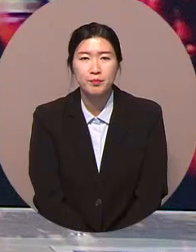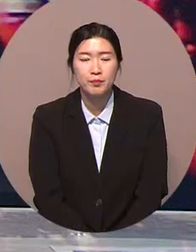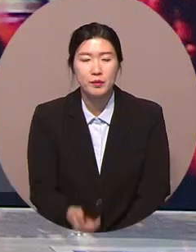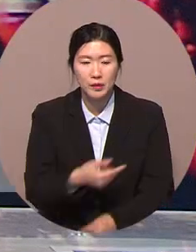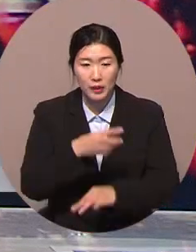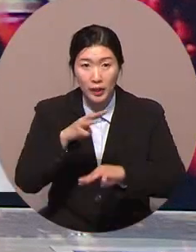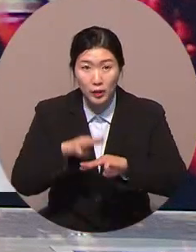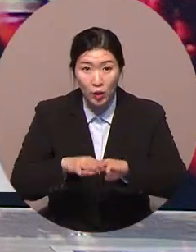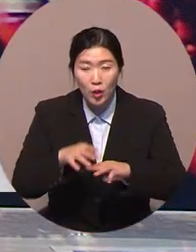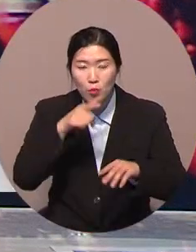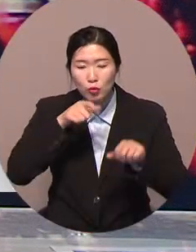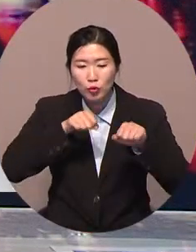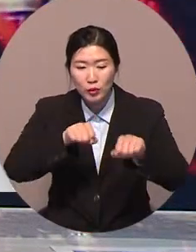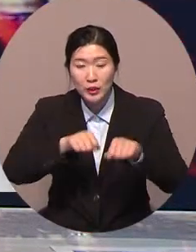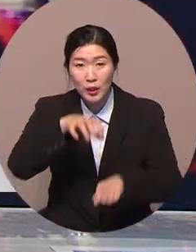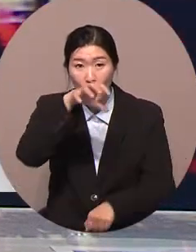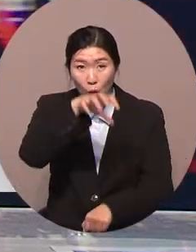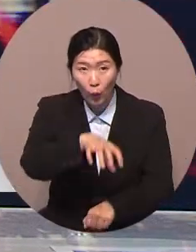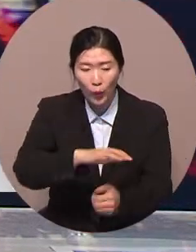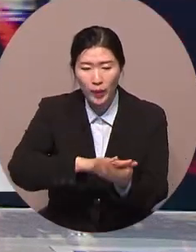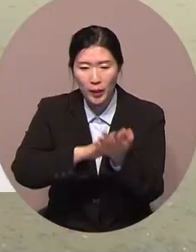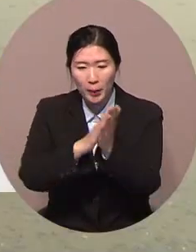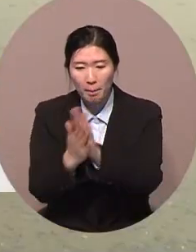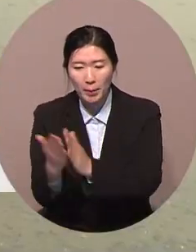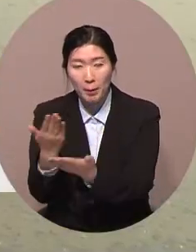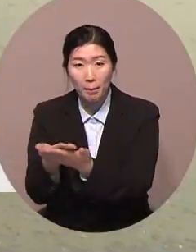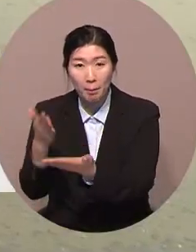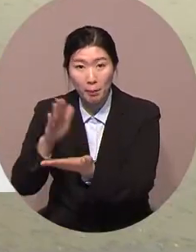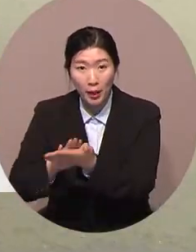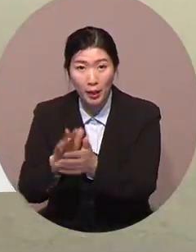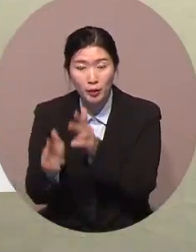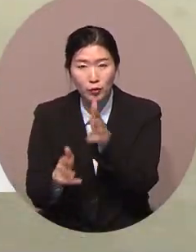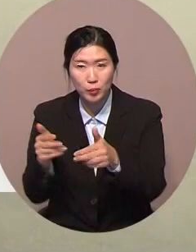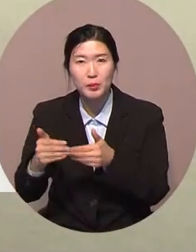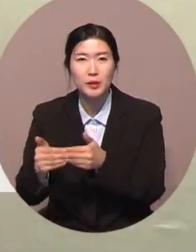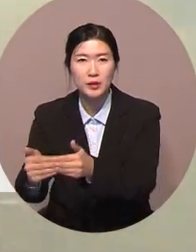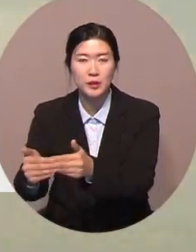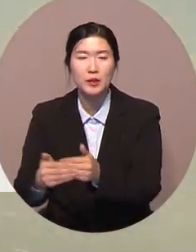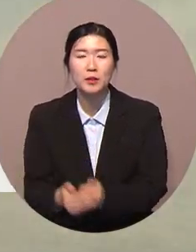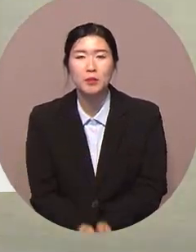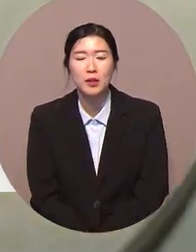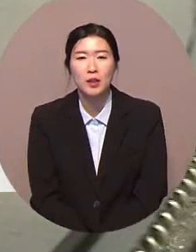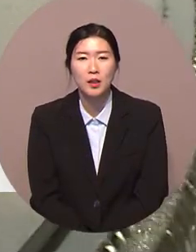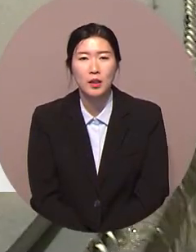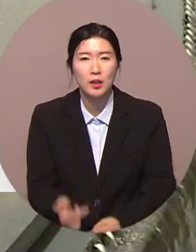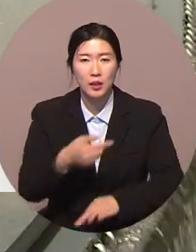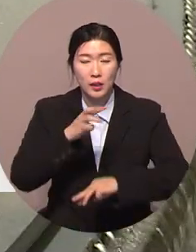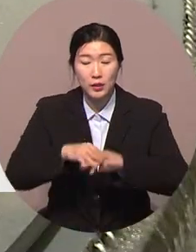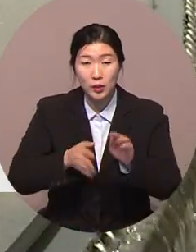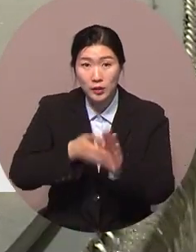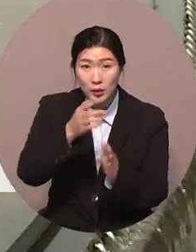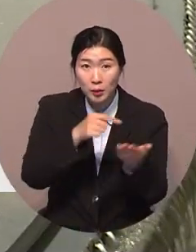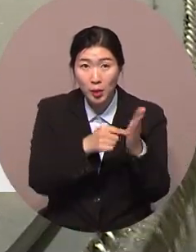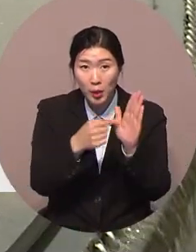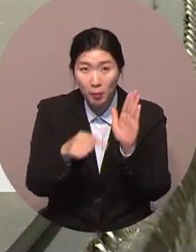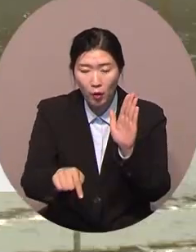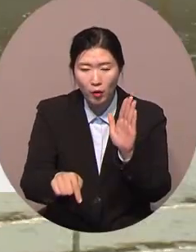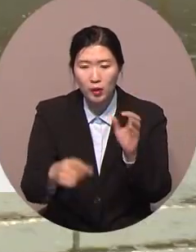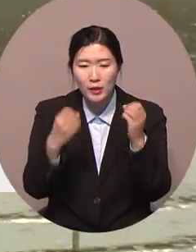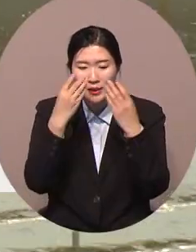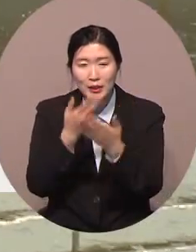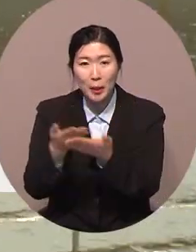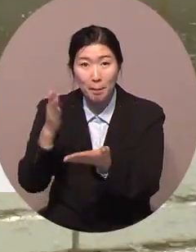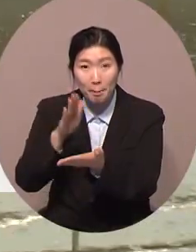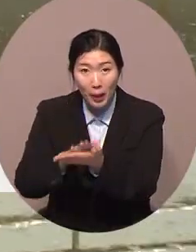대전 하수처리장 시설 현대화 사업이 12년 만에 본격 추진됩니다 대전시는 대전 하수처리장 시설